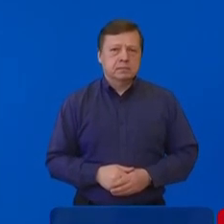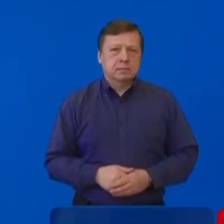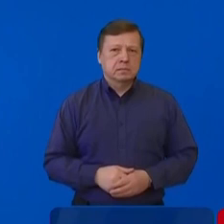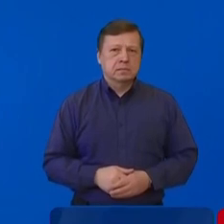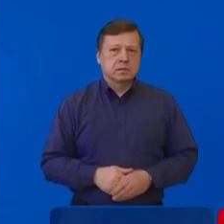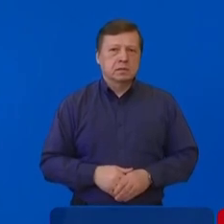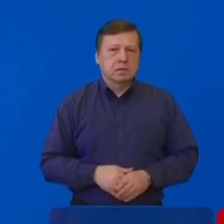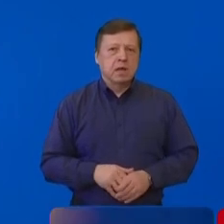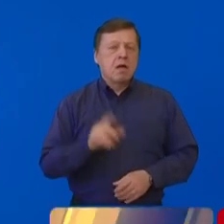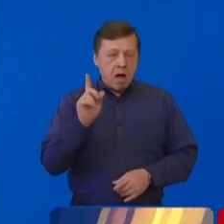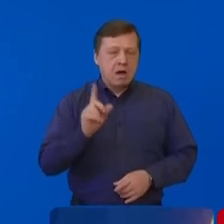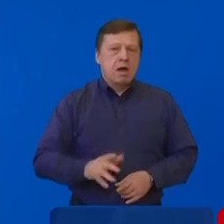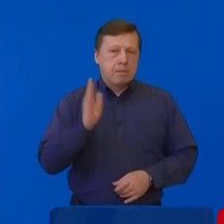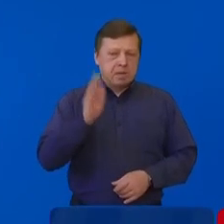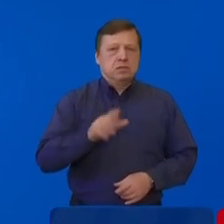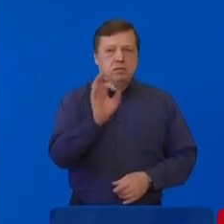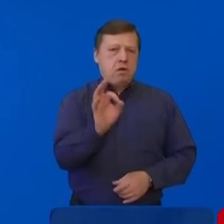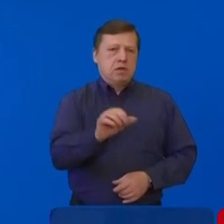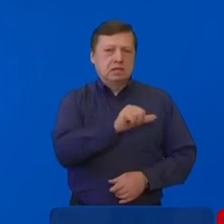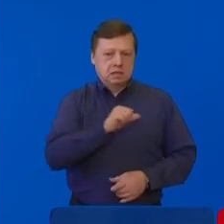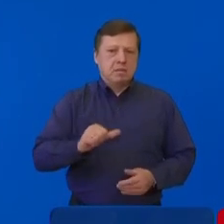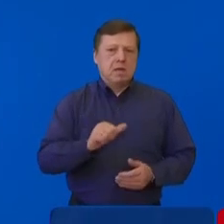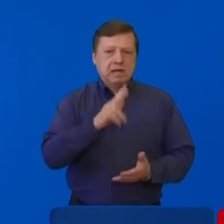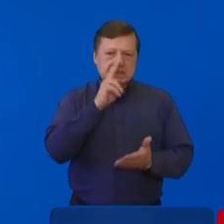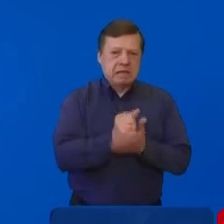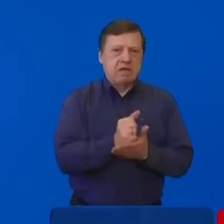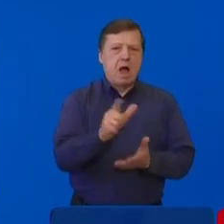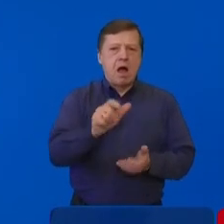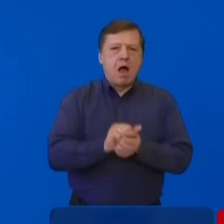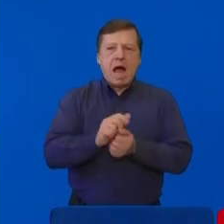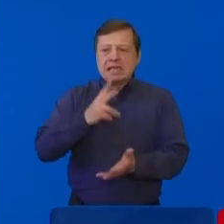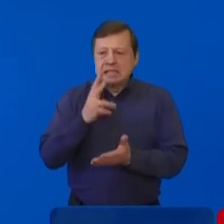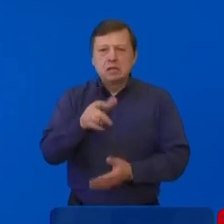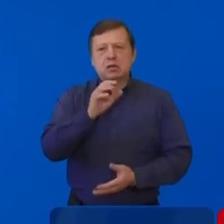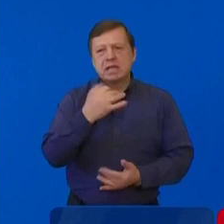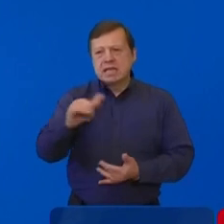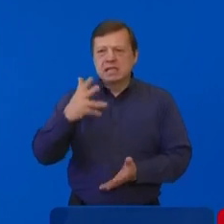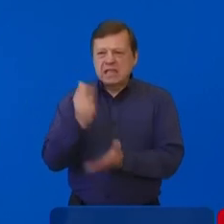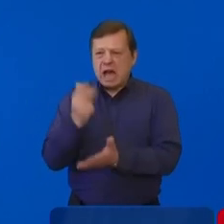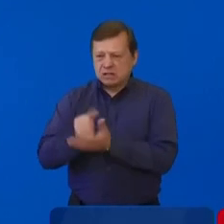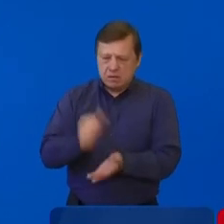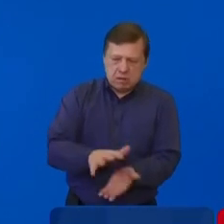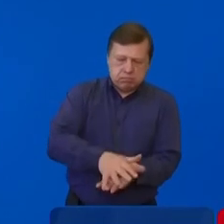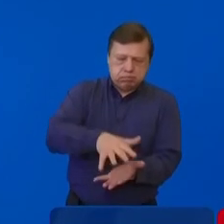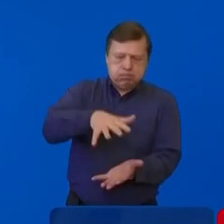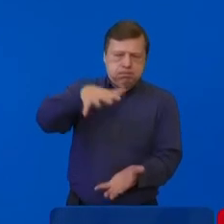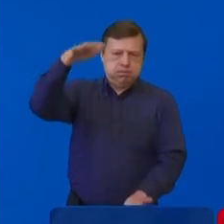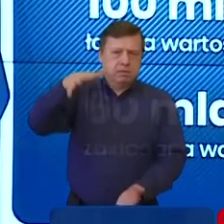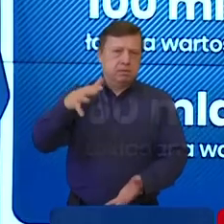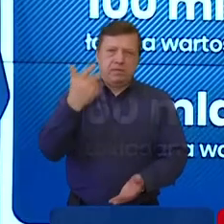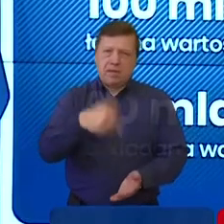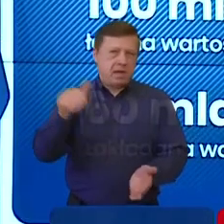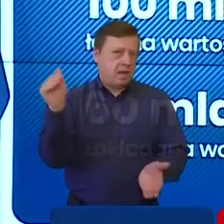niewłaściwych zachowań. Ale będzie oświadczenie, a nie segregator zaświadczeń, tak jak to często bywało do tej